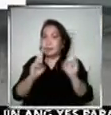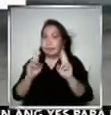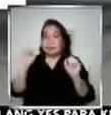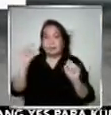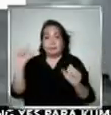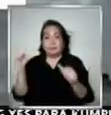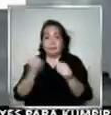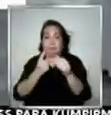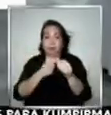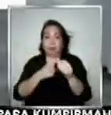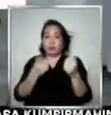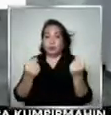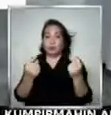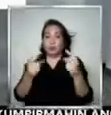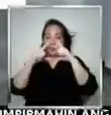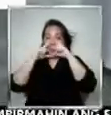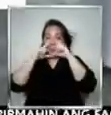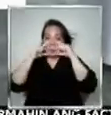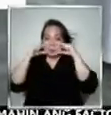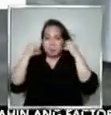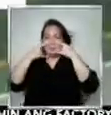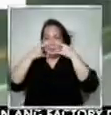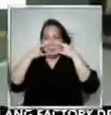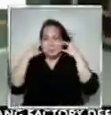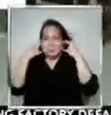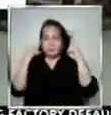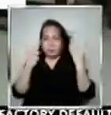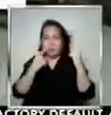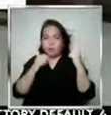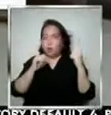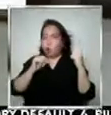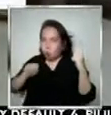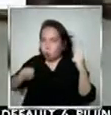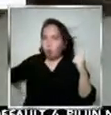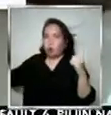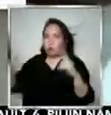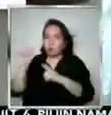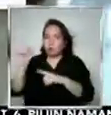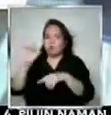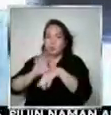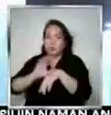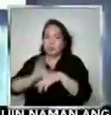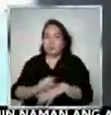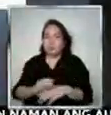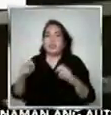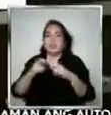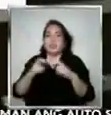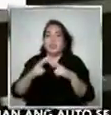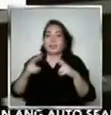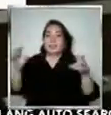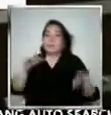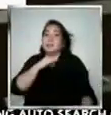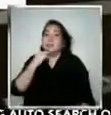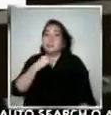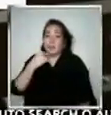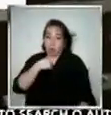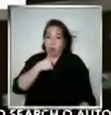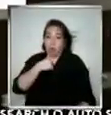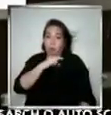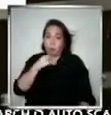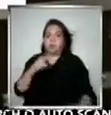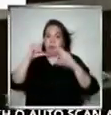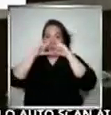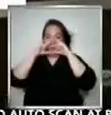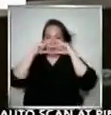magsisimba at mga nagtatrabaho sa simbahan. Pati ang pari, naka-face mask din habang nagmimisa. Mahigpit daw na ipatutupad